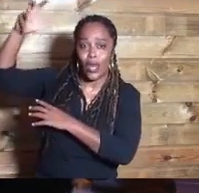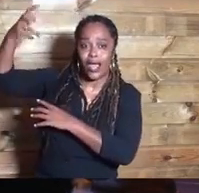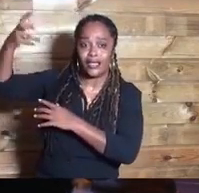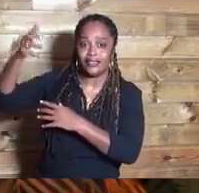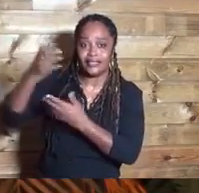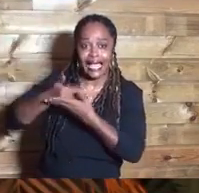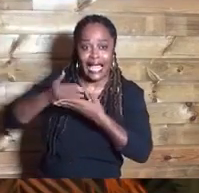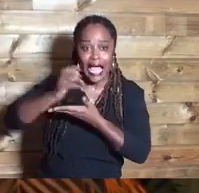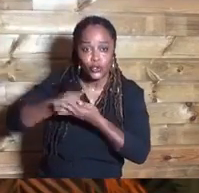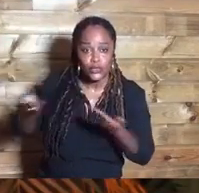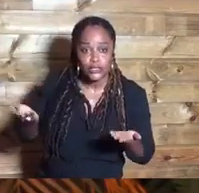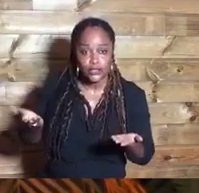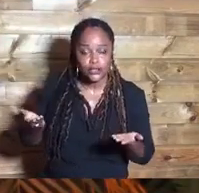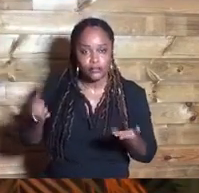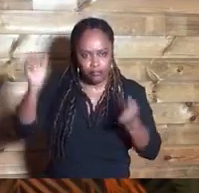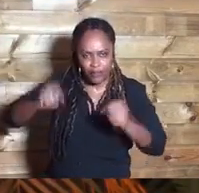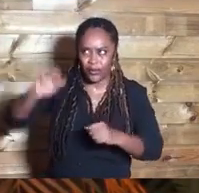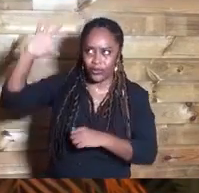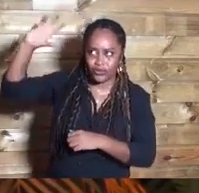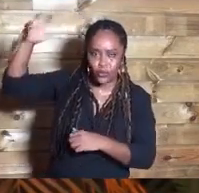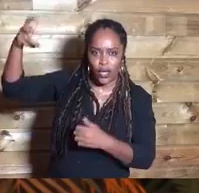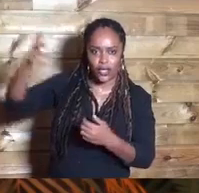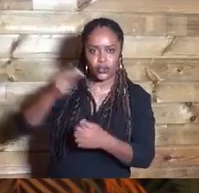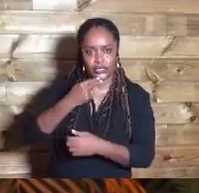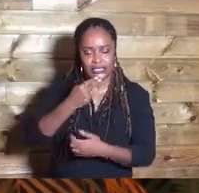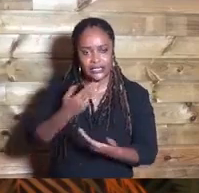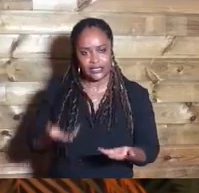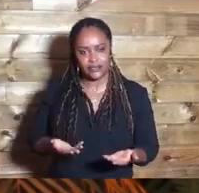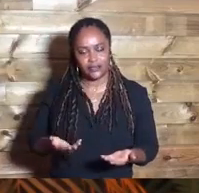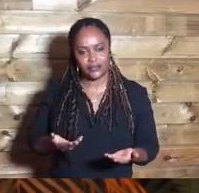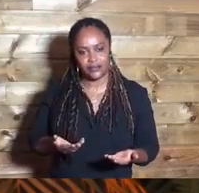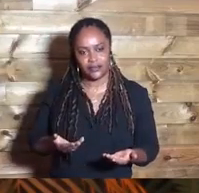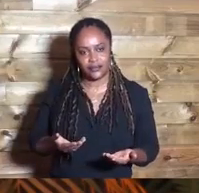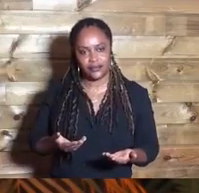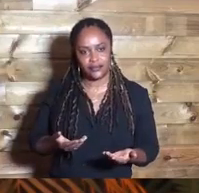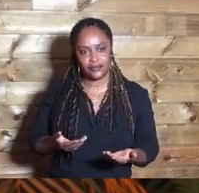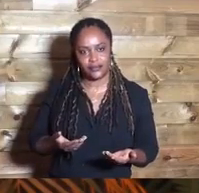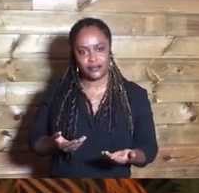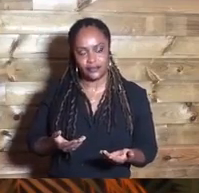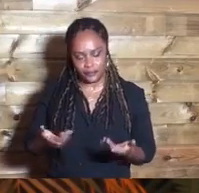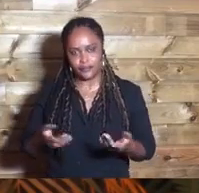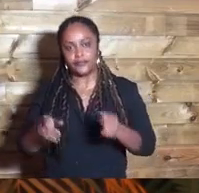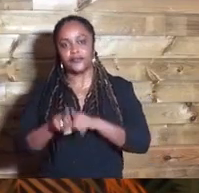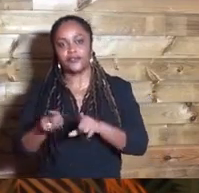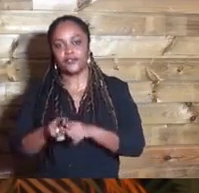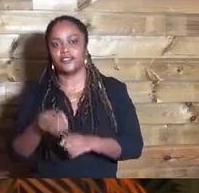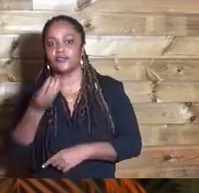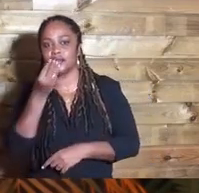produit biomasse pour nous aussi. Et concernant la souveraineté alimentaire, parce que je mets mon casquette à souveraineté